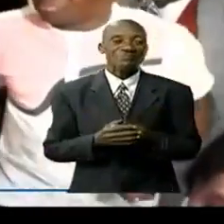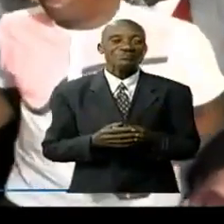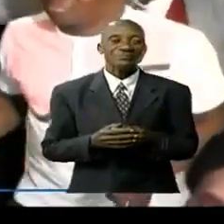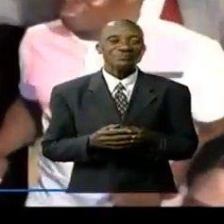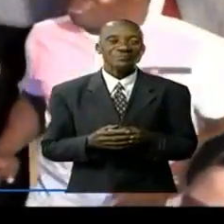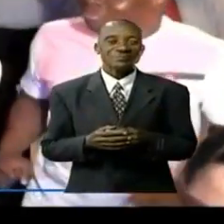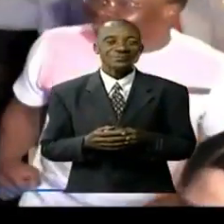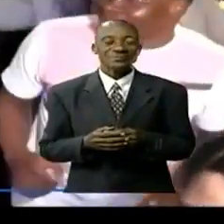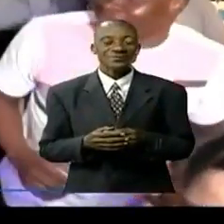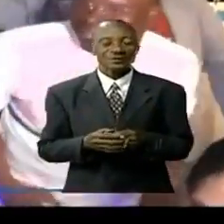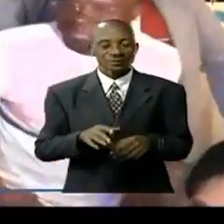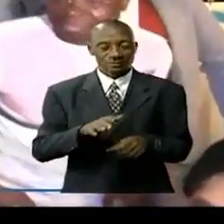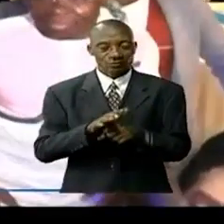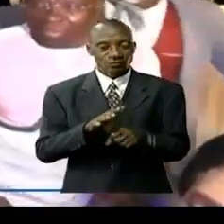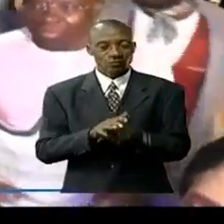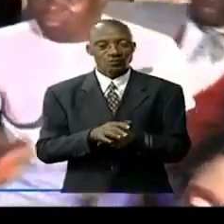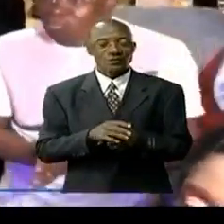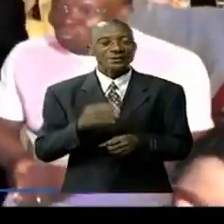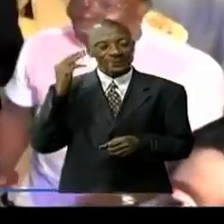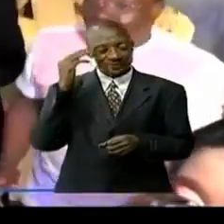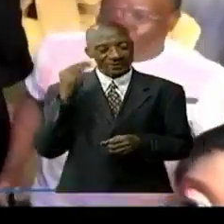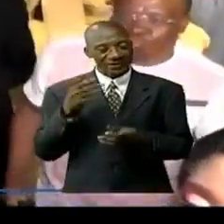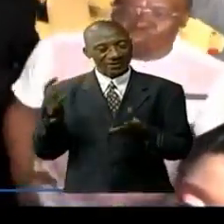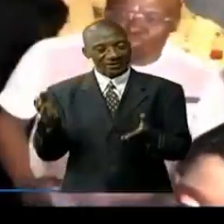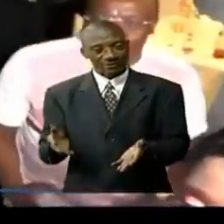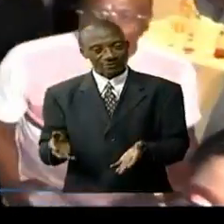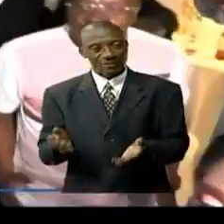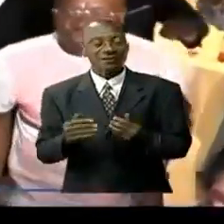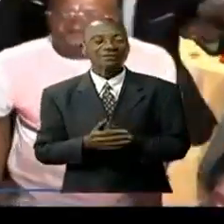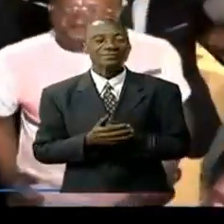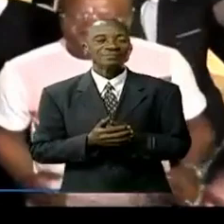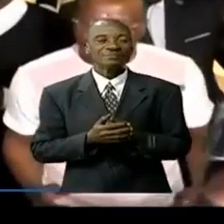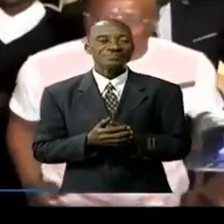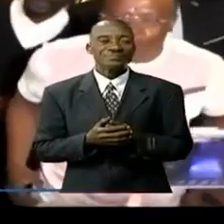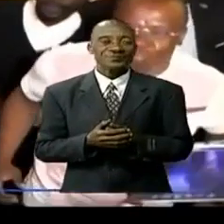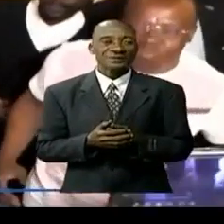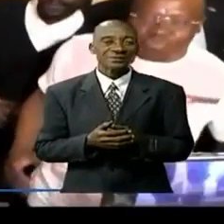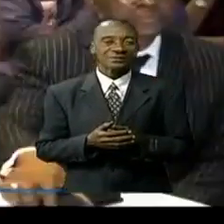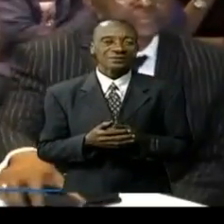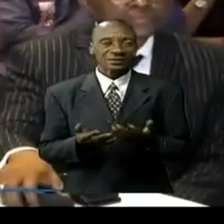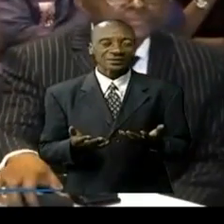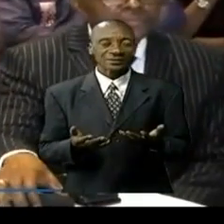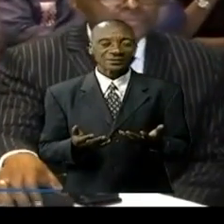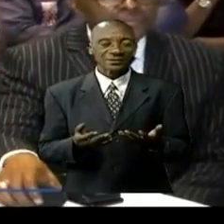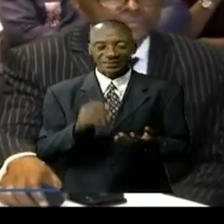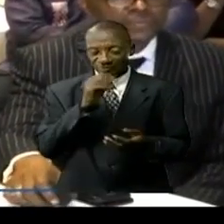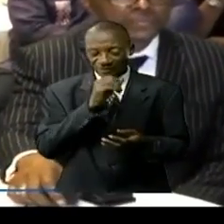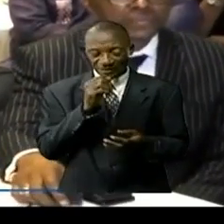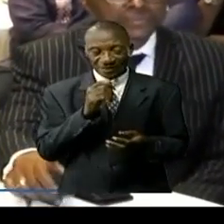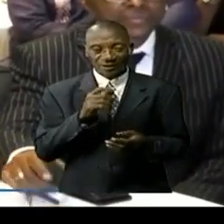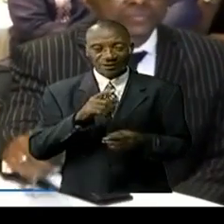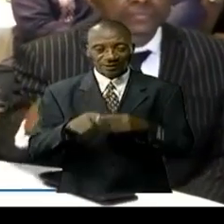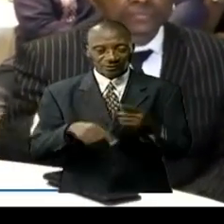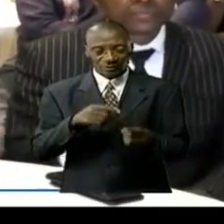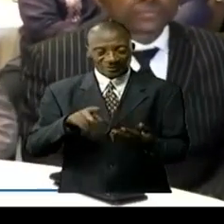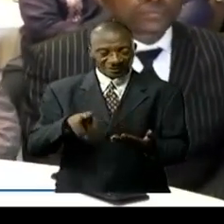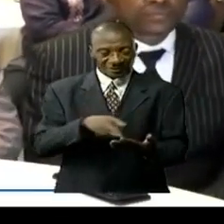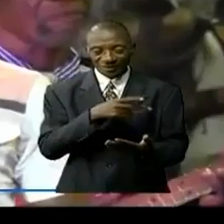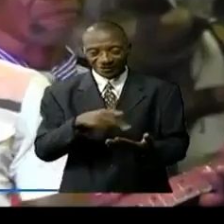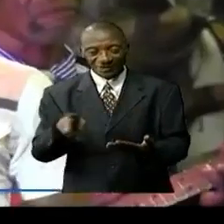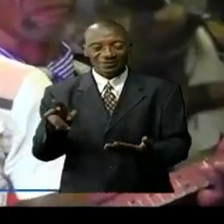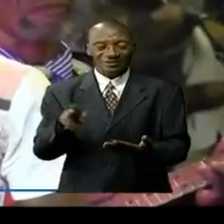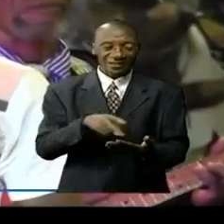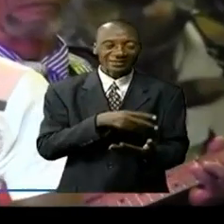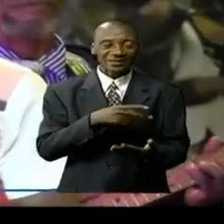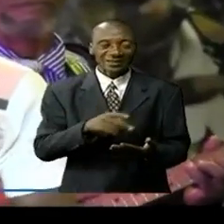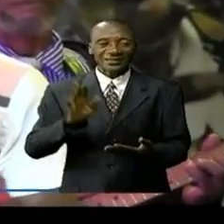l'illustre disparu, décédé brutalement le 24 avril 2016 lors d'un concert à Abidjan, Côte d'Ivoire. Raison de la